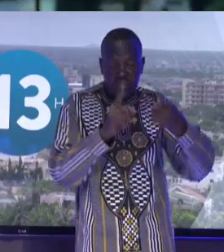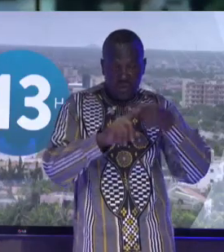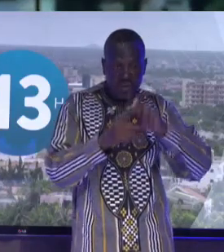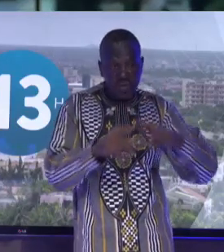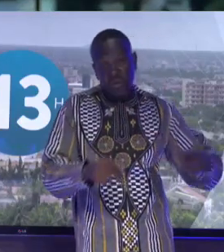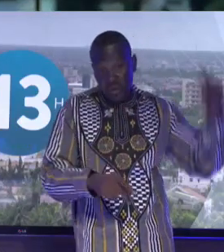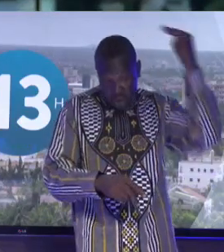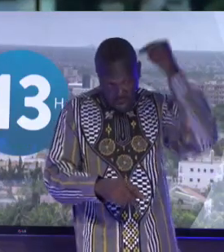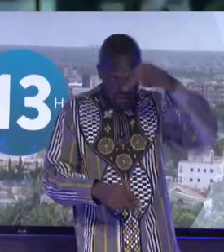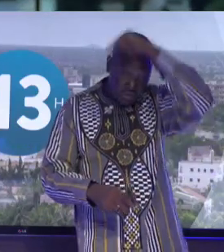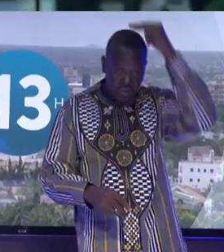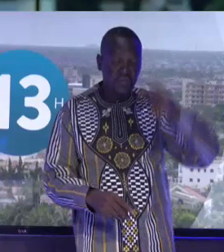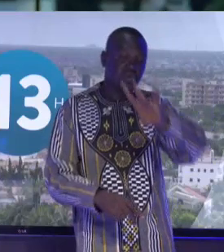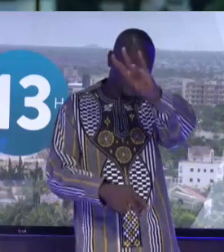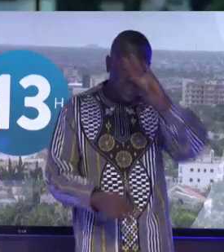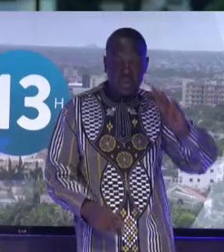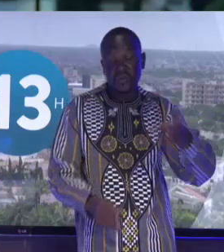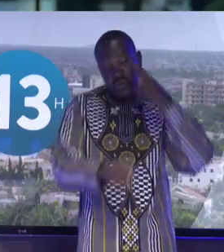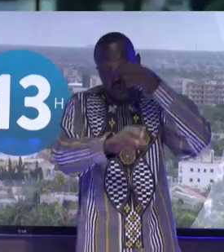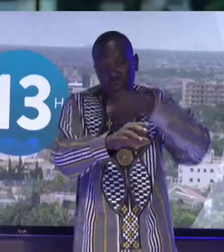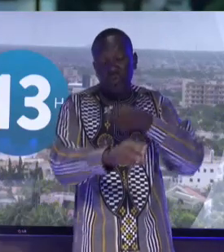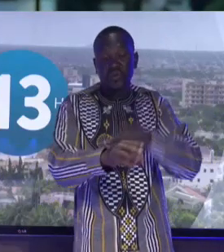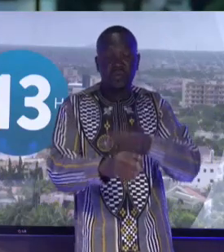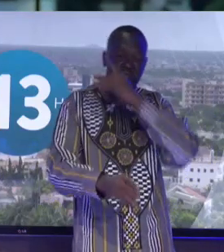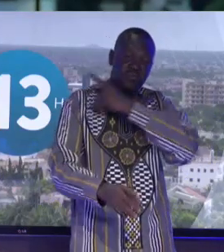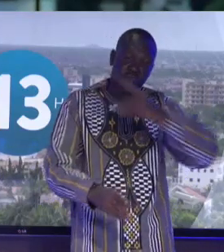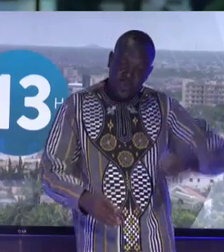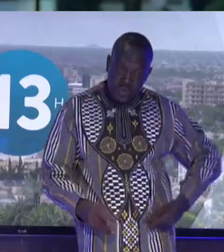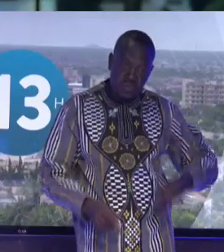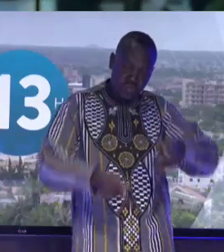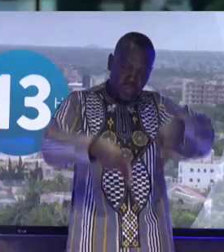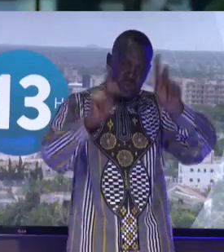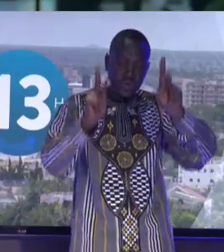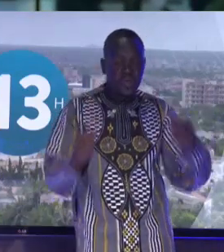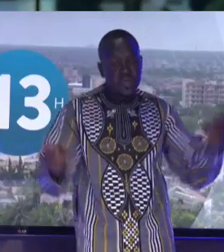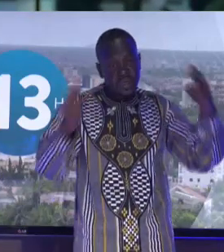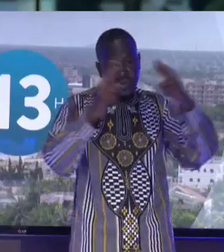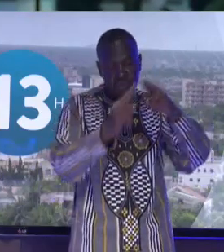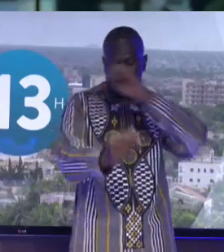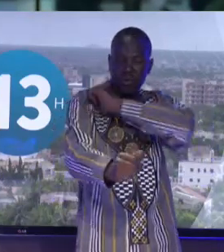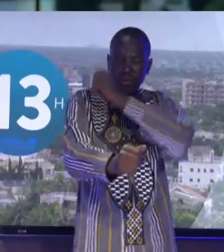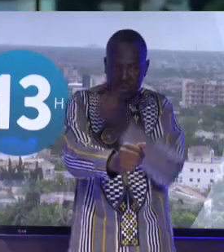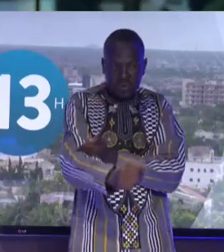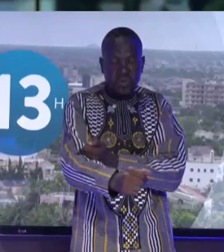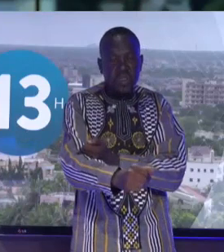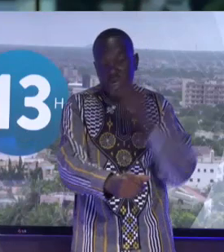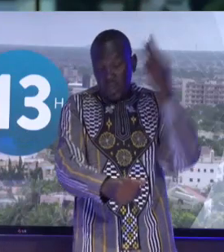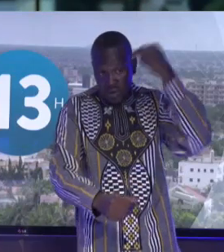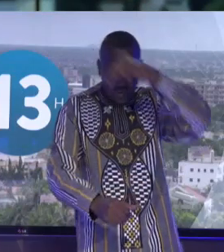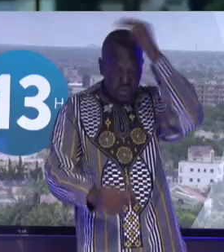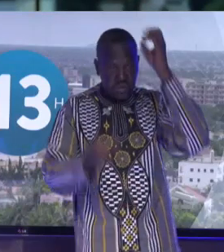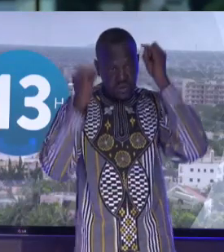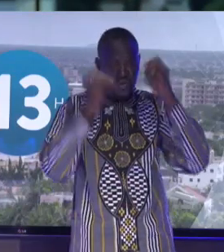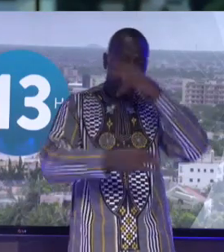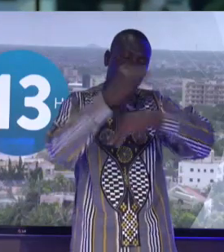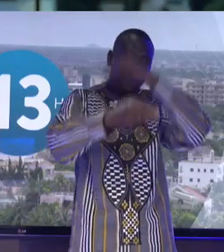La visite de 48 heures a permis à la chef de la diplomatie burkinabé de rencontrer les autorités de Rome et aussi d'institutions mondiales dans